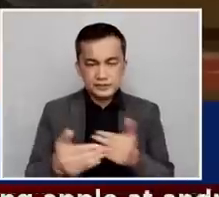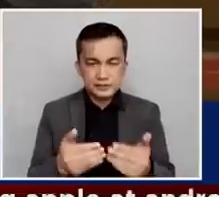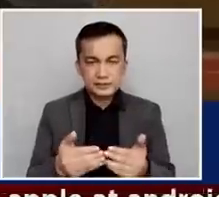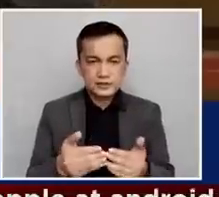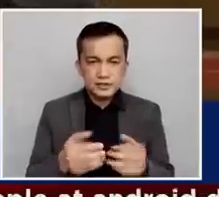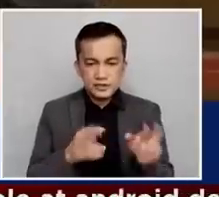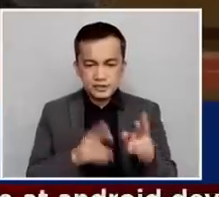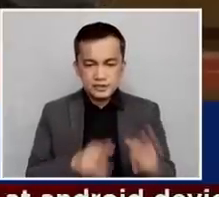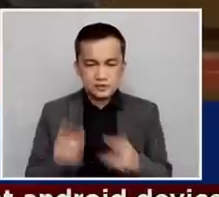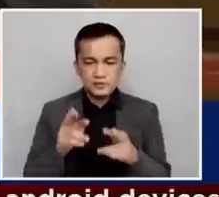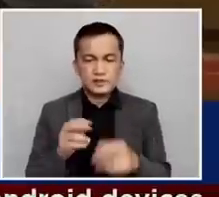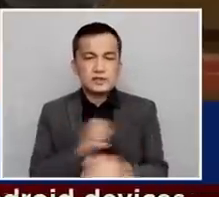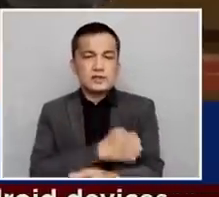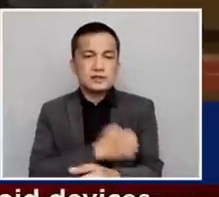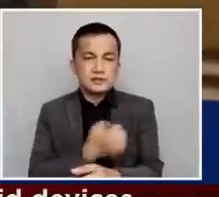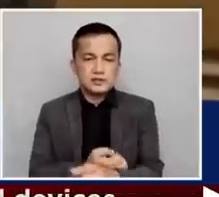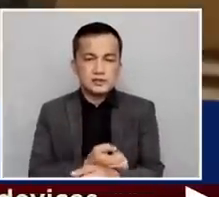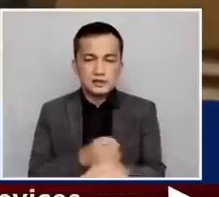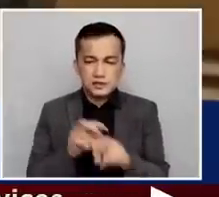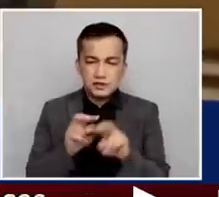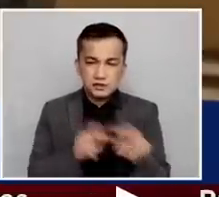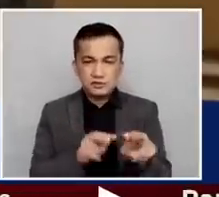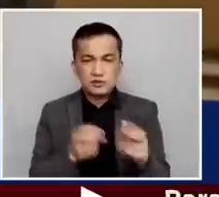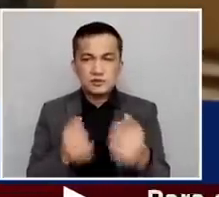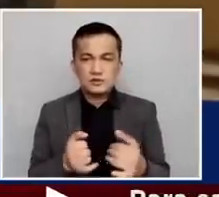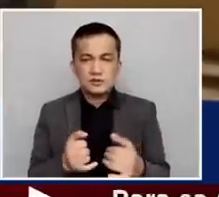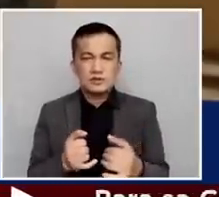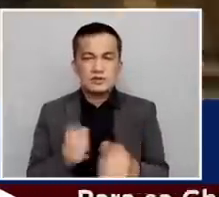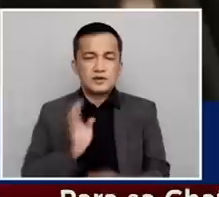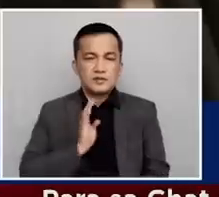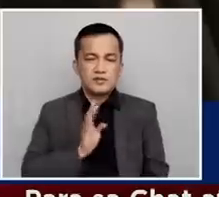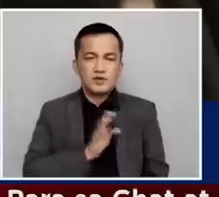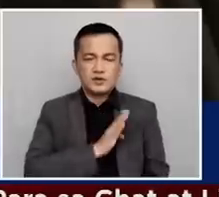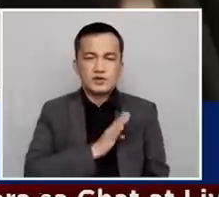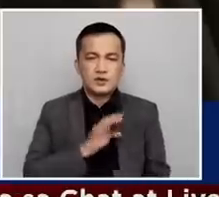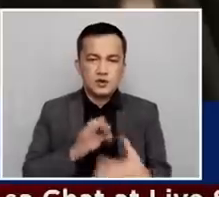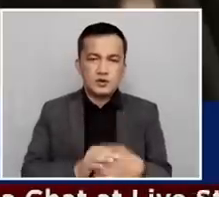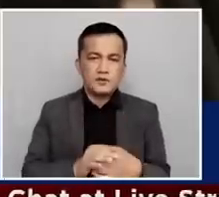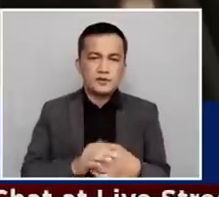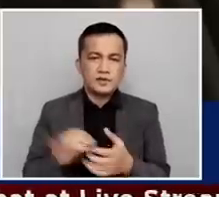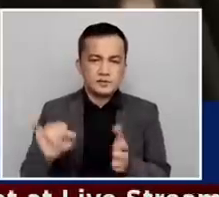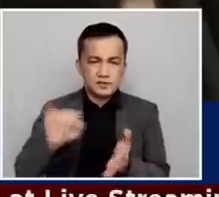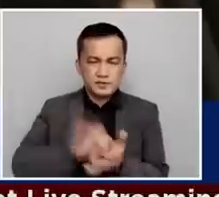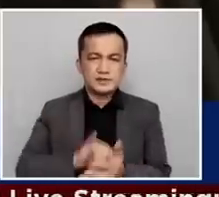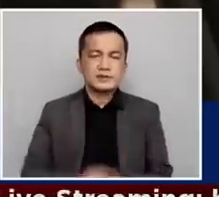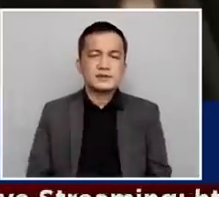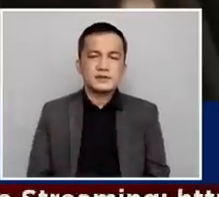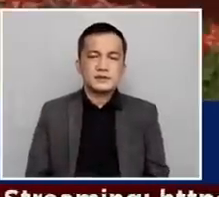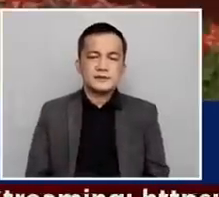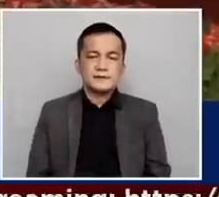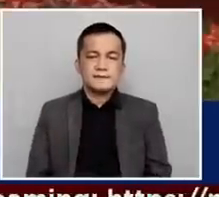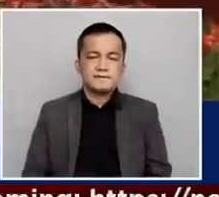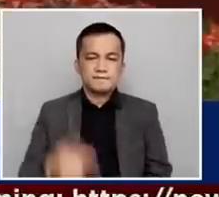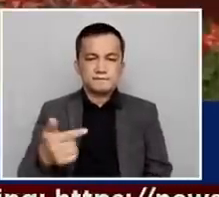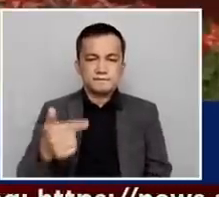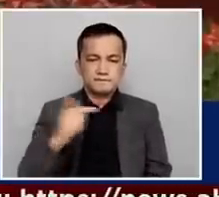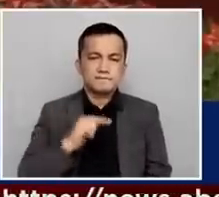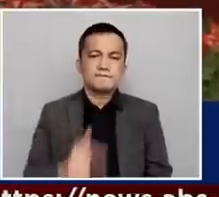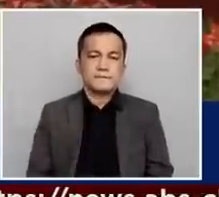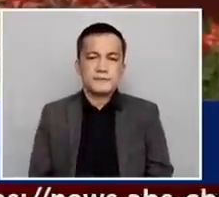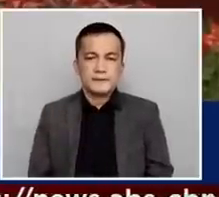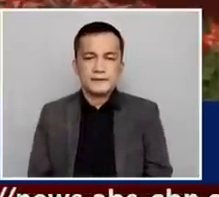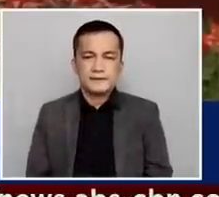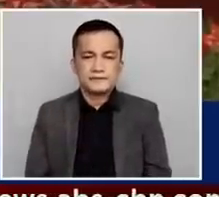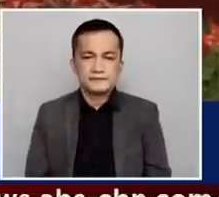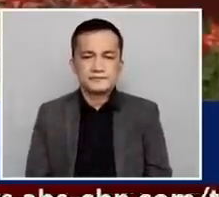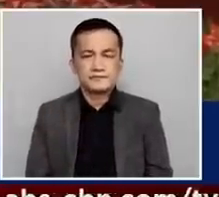renewable energy ang tinututukan ngayon ng Board of Investments. Joyce Balancho, ABS-CBN